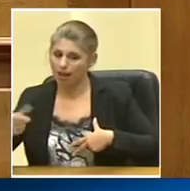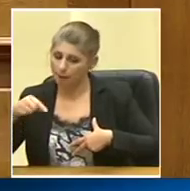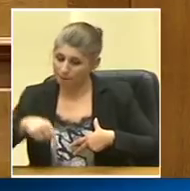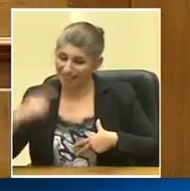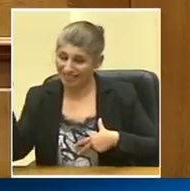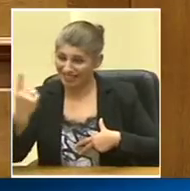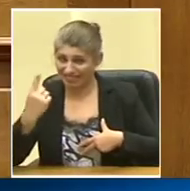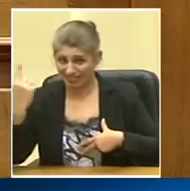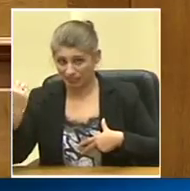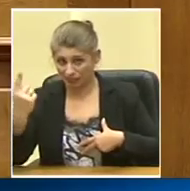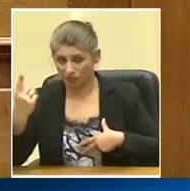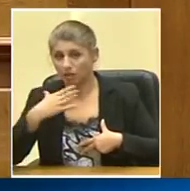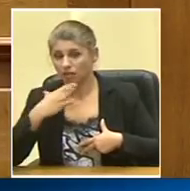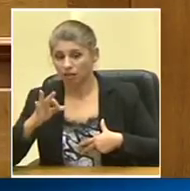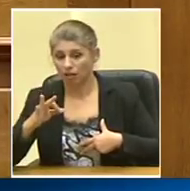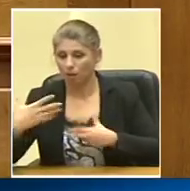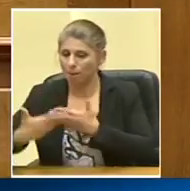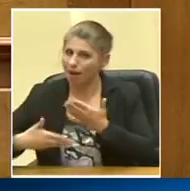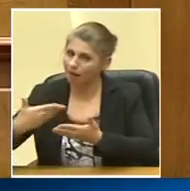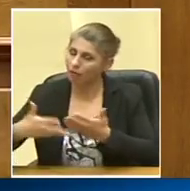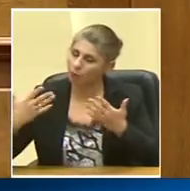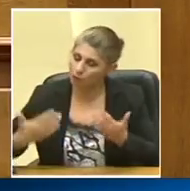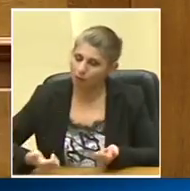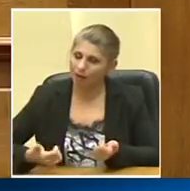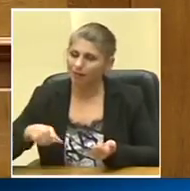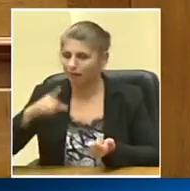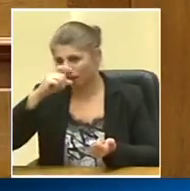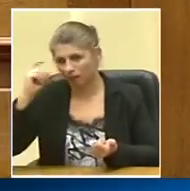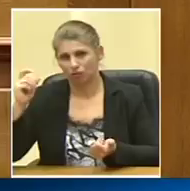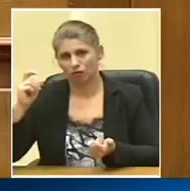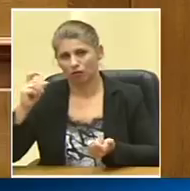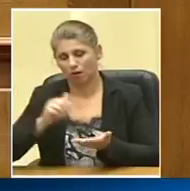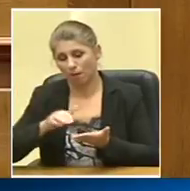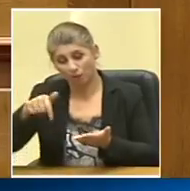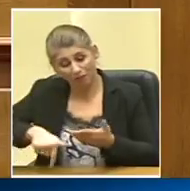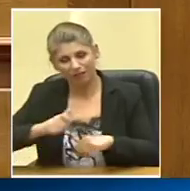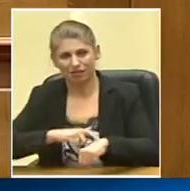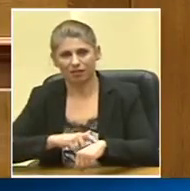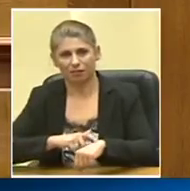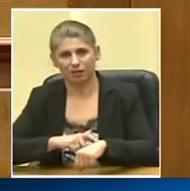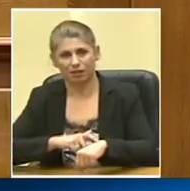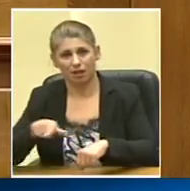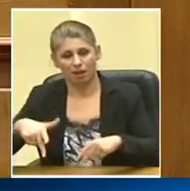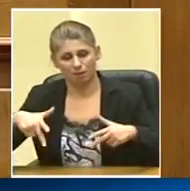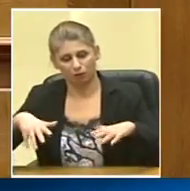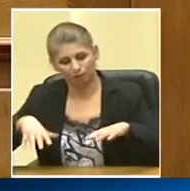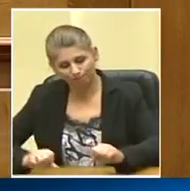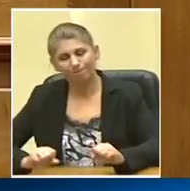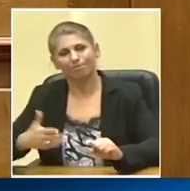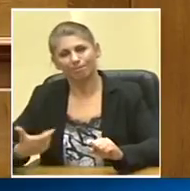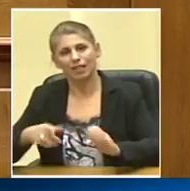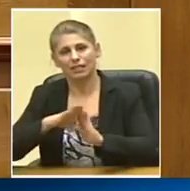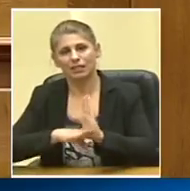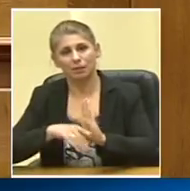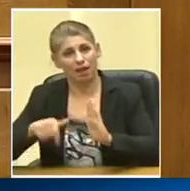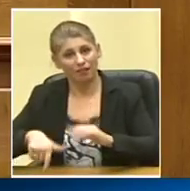παρούσας συνθήκας και λόγω της παραδόσεως που υπάρχει, είναι δύσκολο να εκφύγουμε αυτή τη στιγμή από το κρατούς σύστημα.